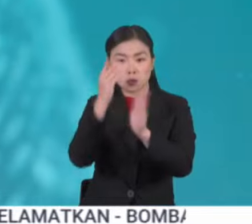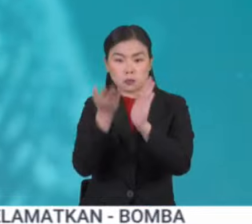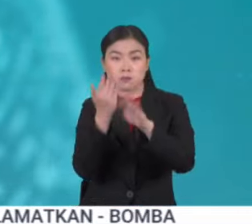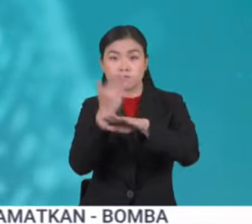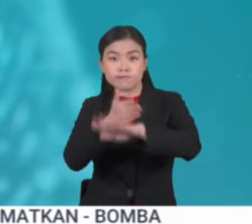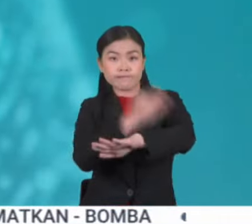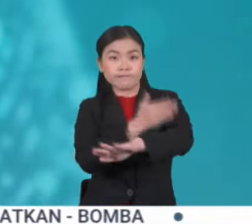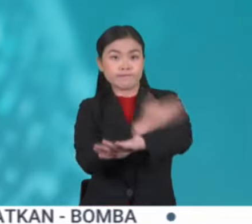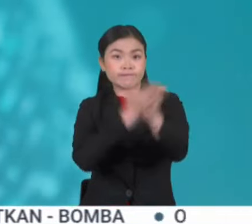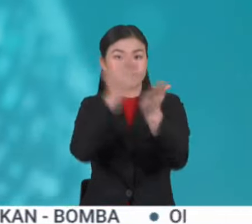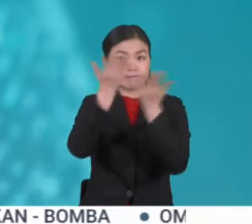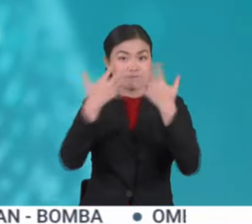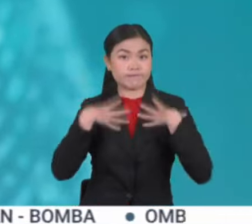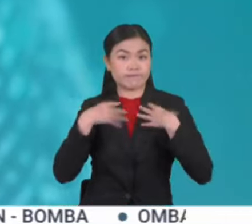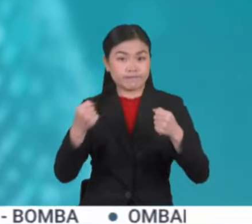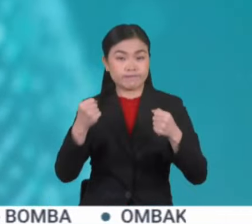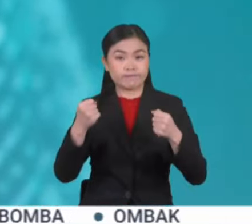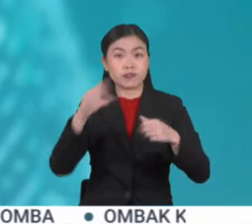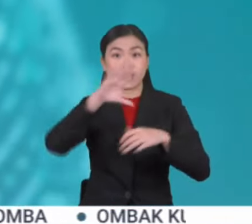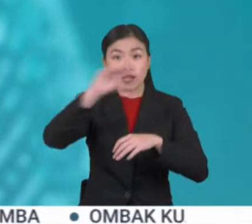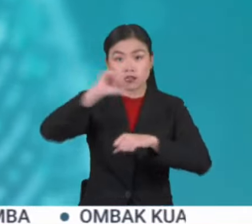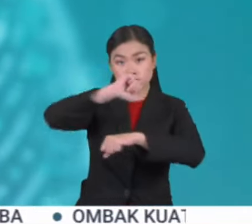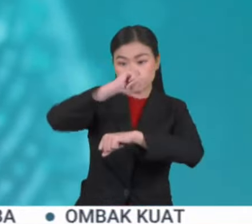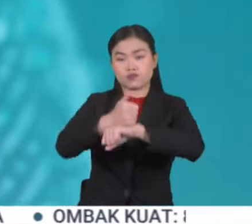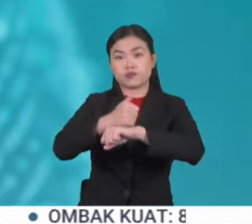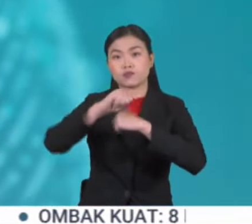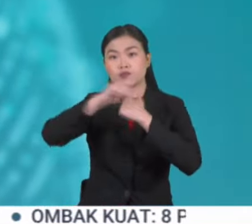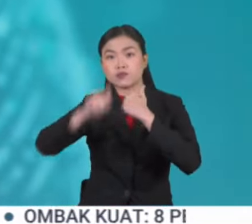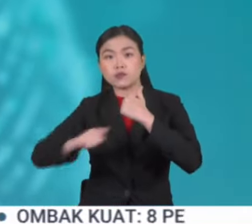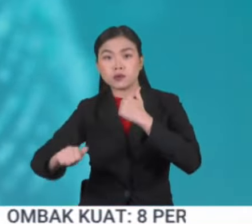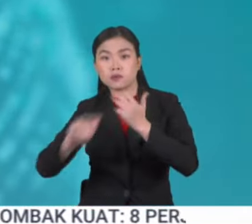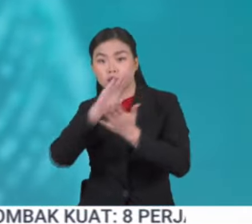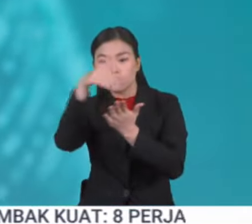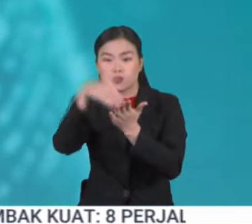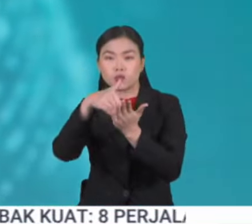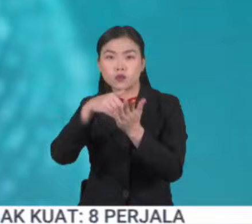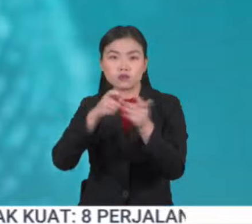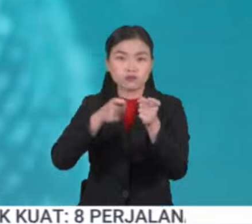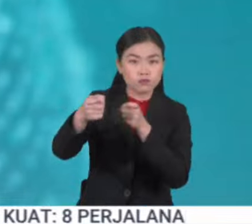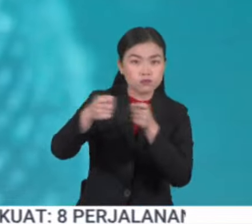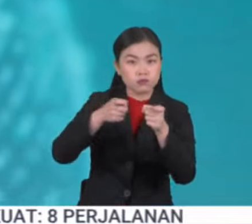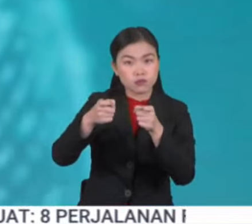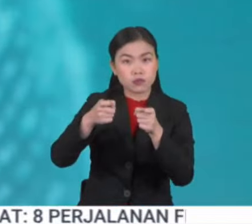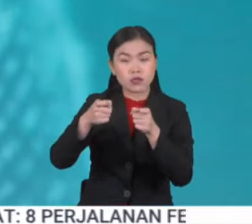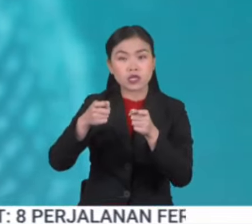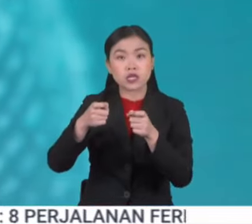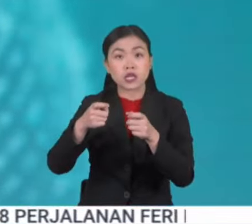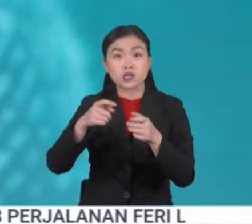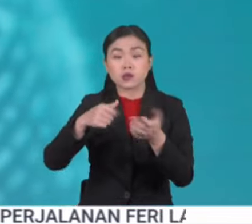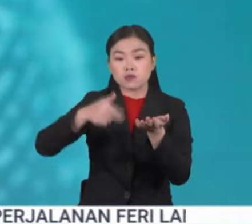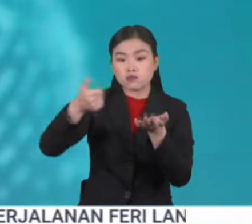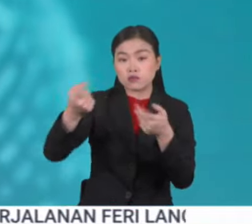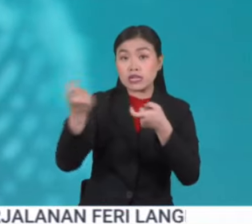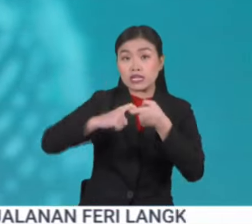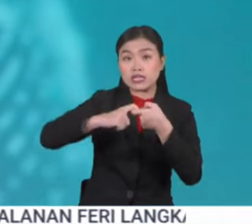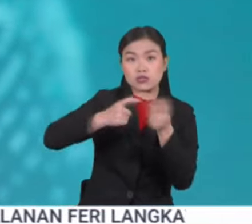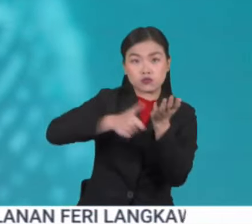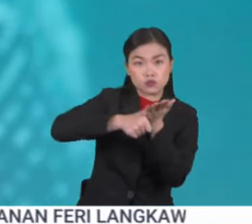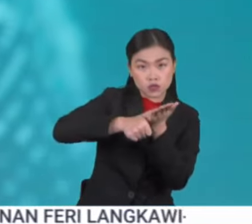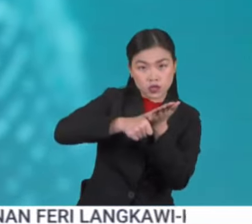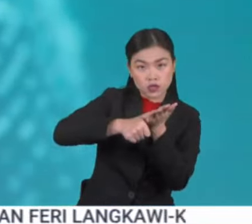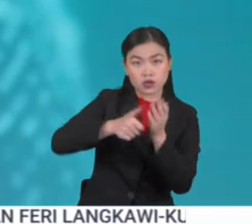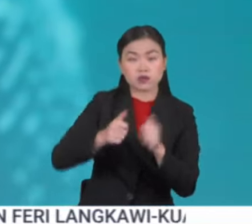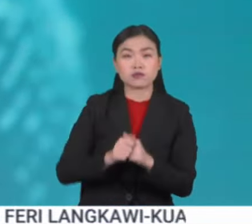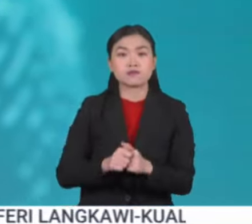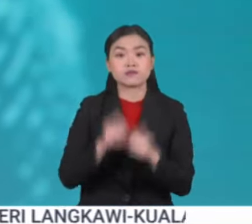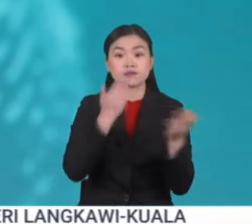di negeri itu dan penubuhan jawatankuasa sehenti menangani isu berkaitan dadah dan substan menunjukkan impak positif.